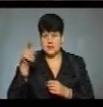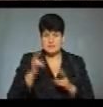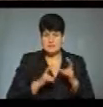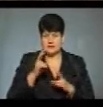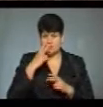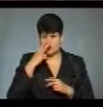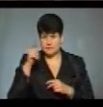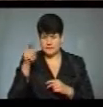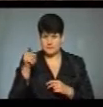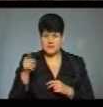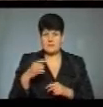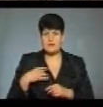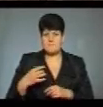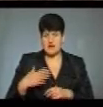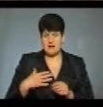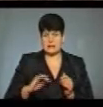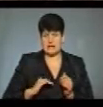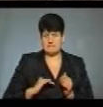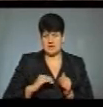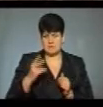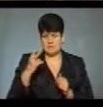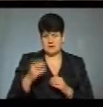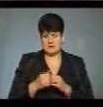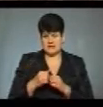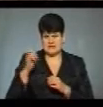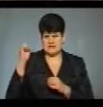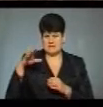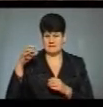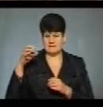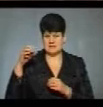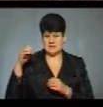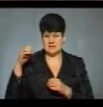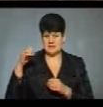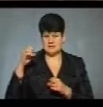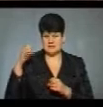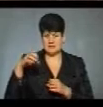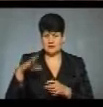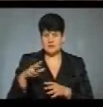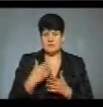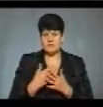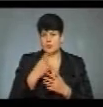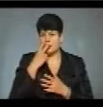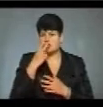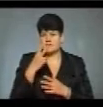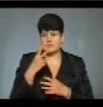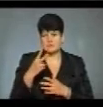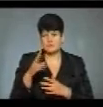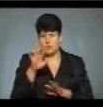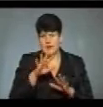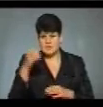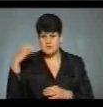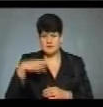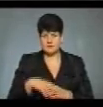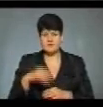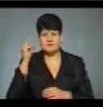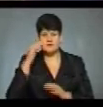є приватна фірма, яка освіщається ввечері, десь пробивало видно світло в тумані. Віктор навчався в